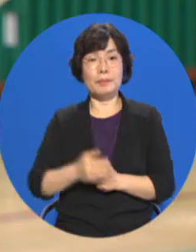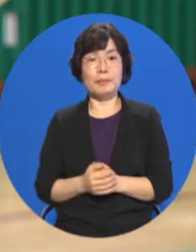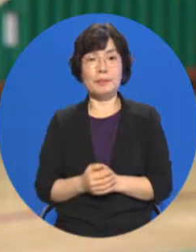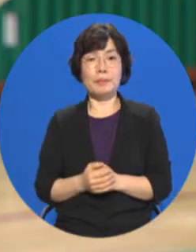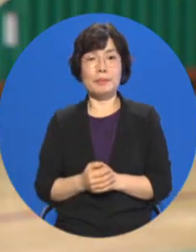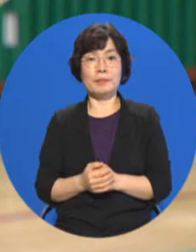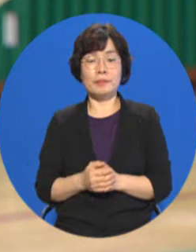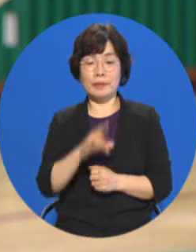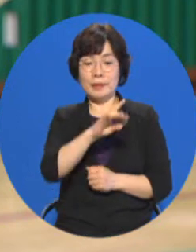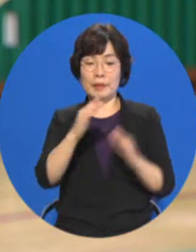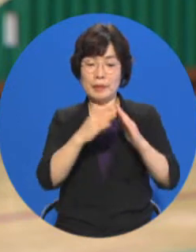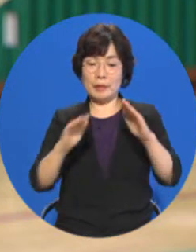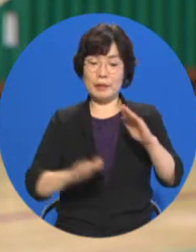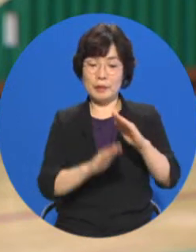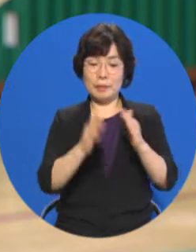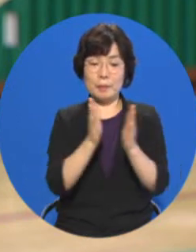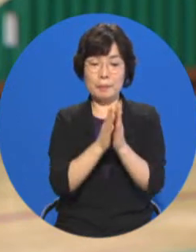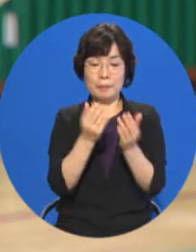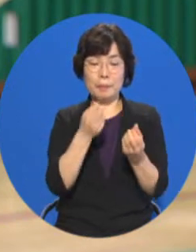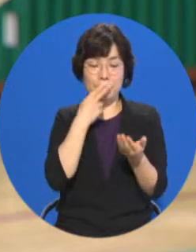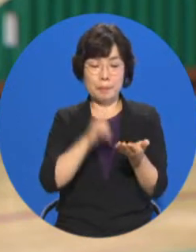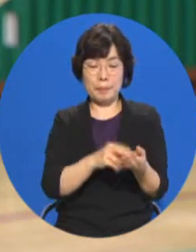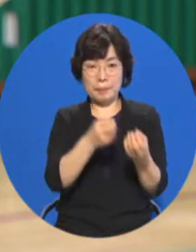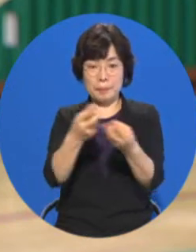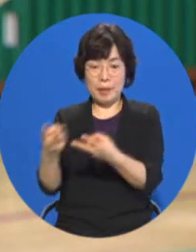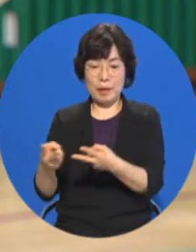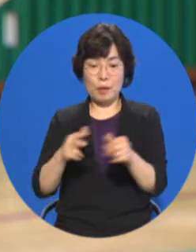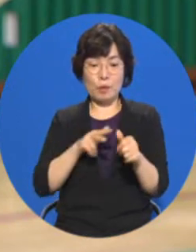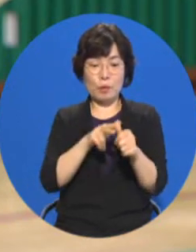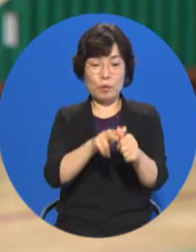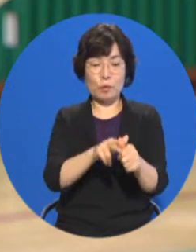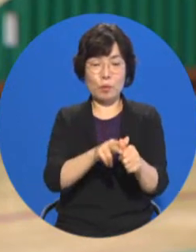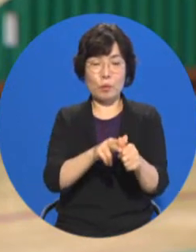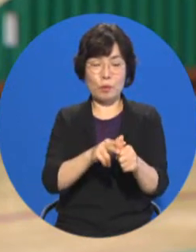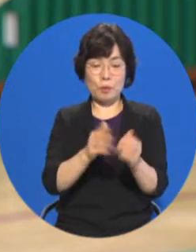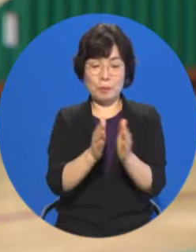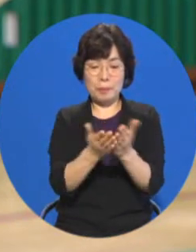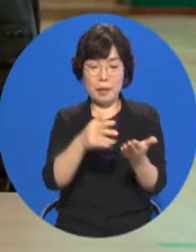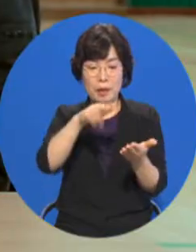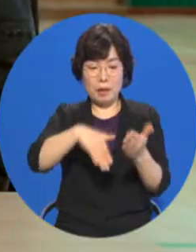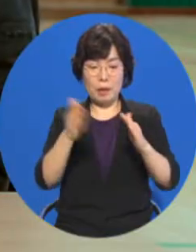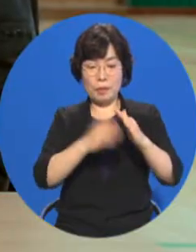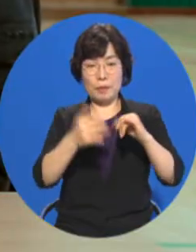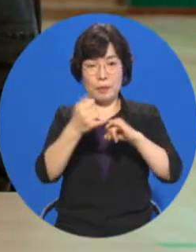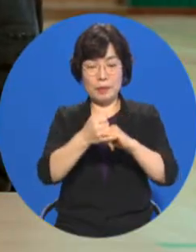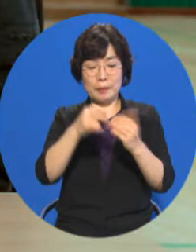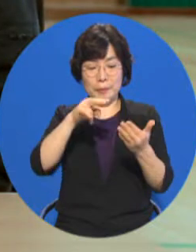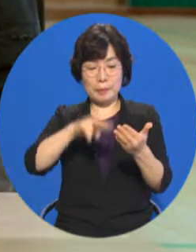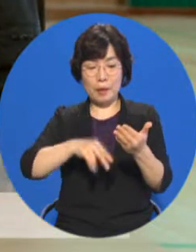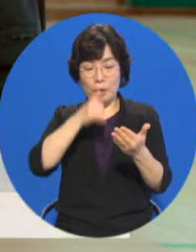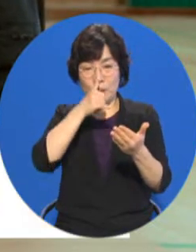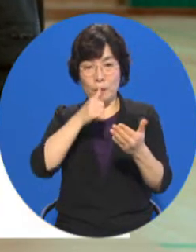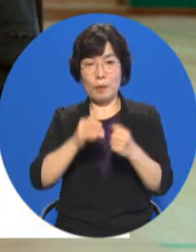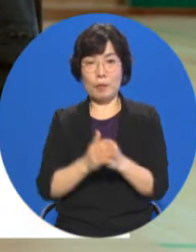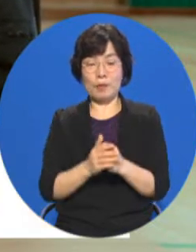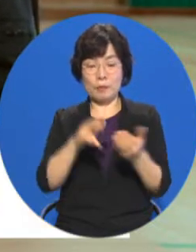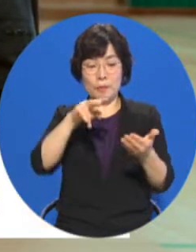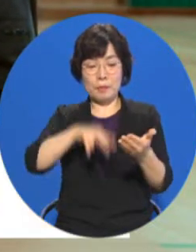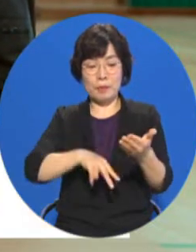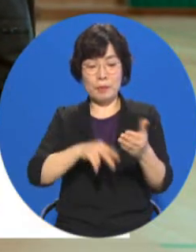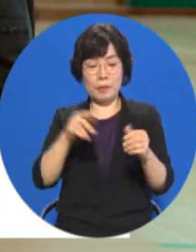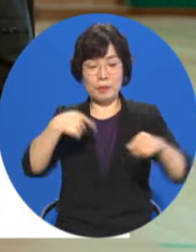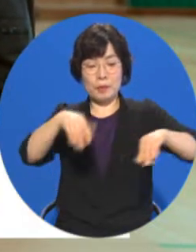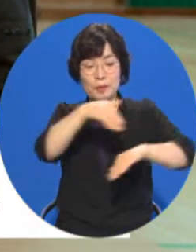4 각 가정으로 배달된 선거 공부에는 후보자 정보공개 자료와 공여 깨비 자세히 나와 있습니다 어후 본회의